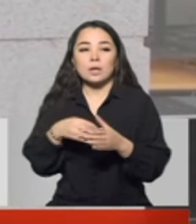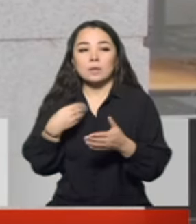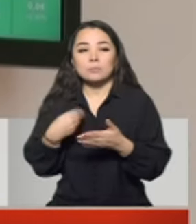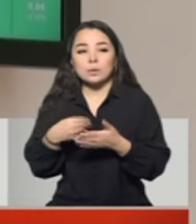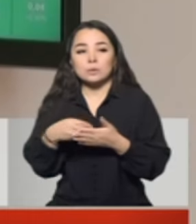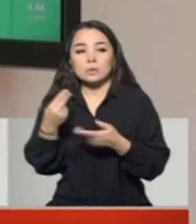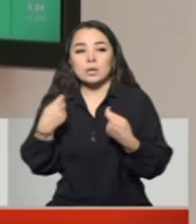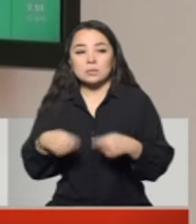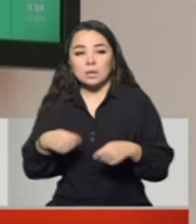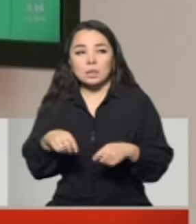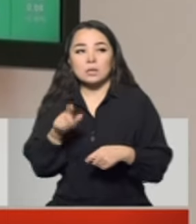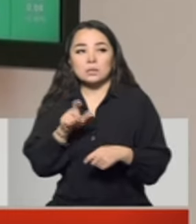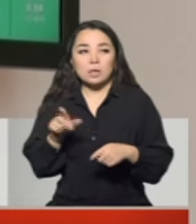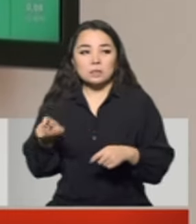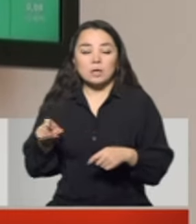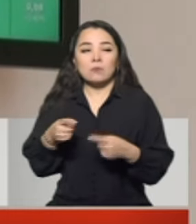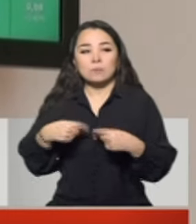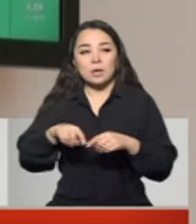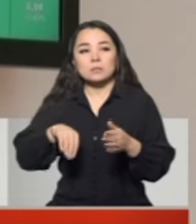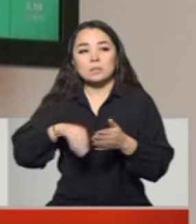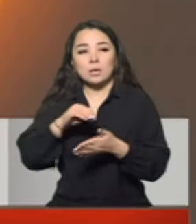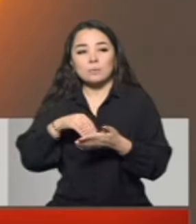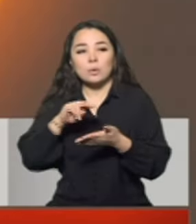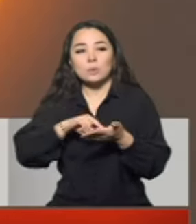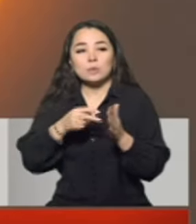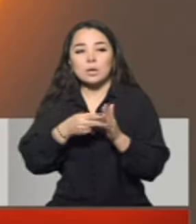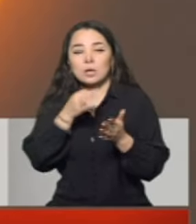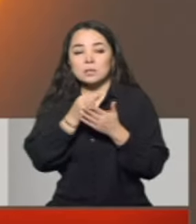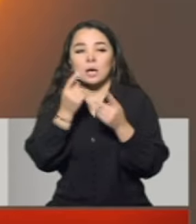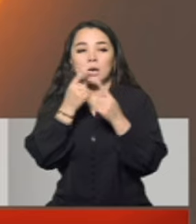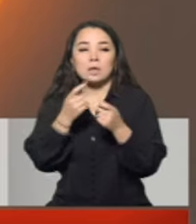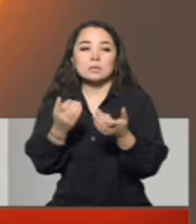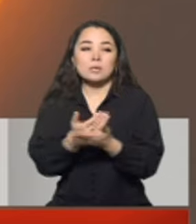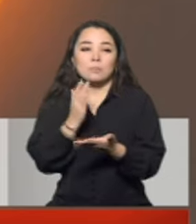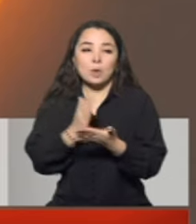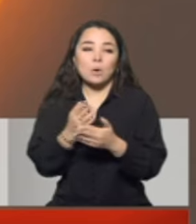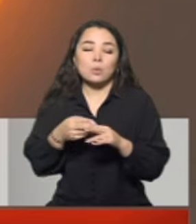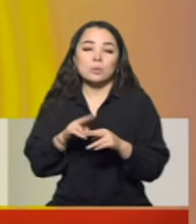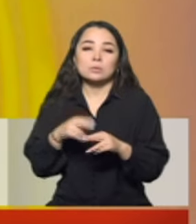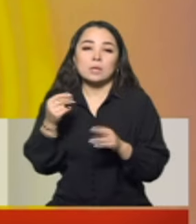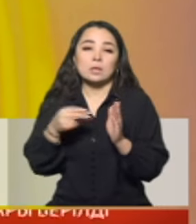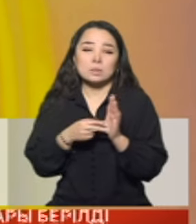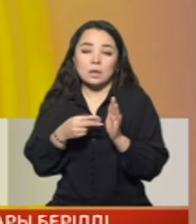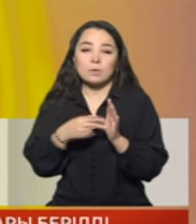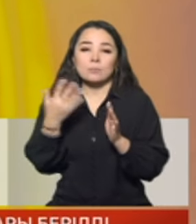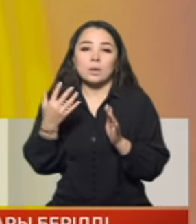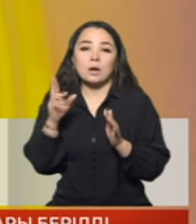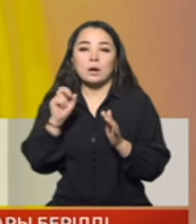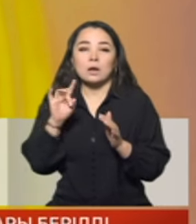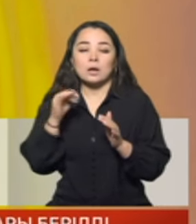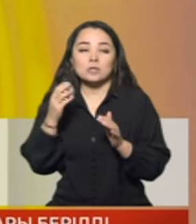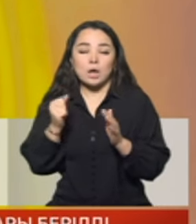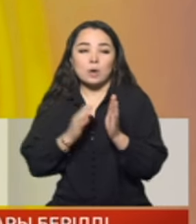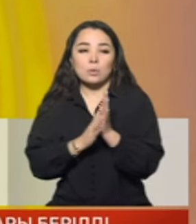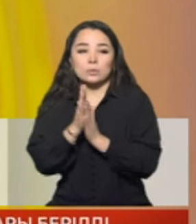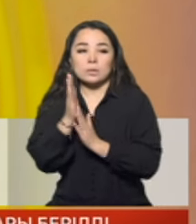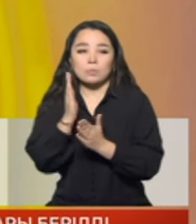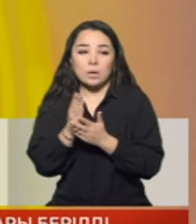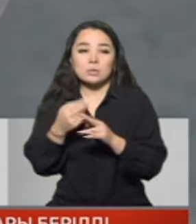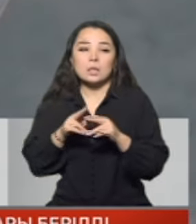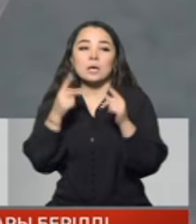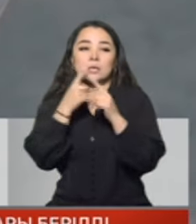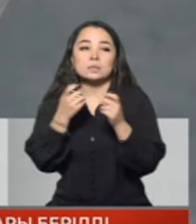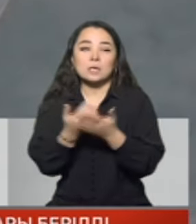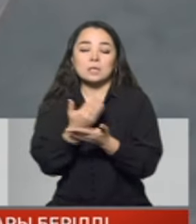биткоин саудасымен айналысатын фирманы сатып алады деген мәлімет тараған. Бұл ақшаның құны қарашаның 5-нен бері өсіп келеді. Сарапшылардың